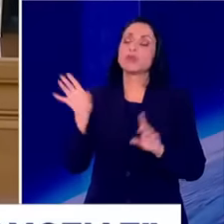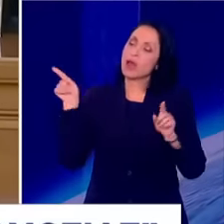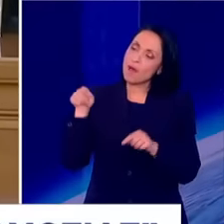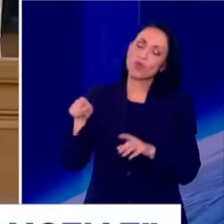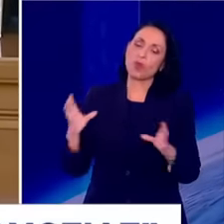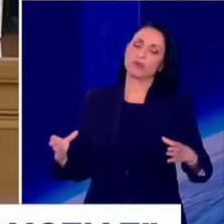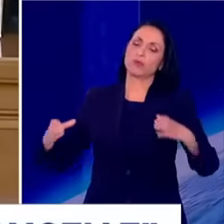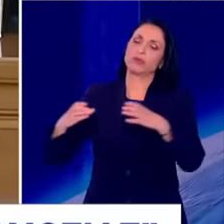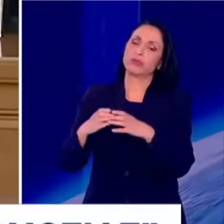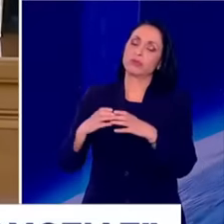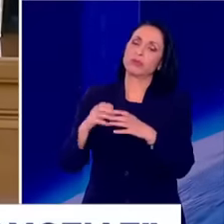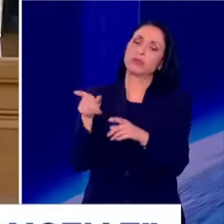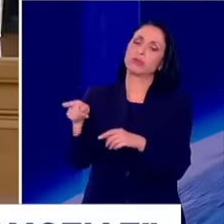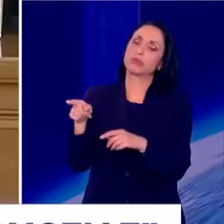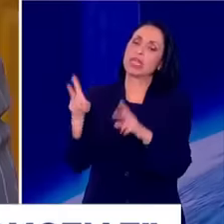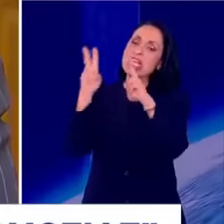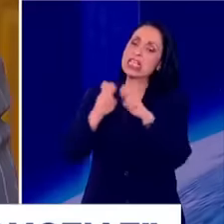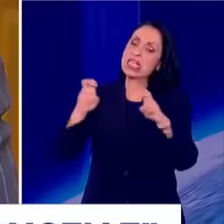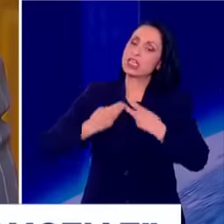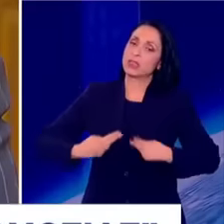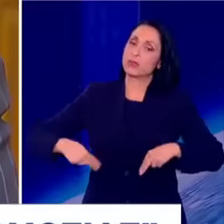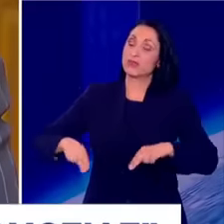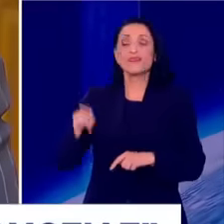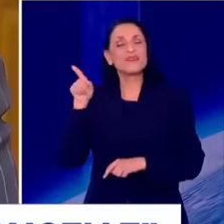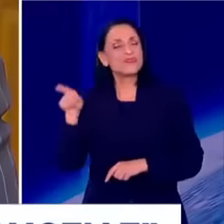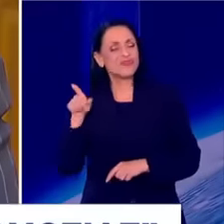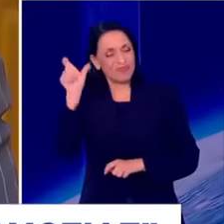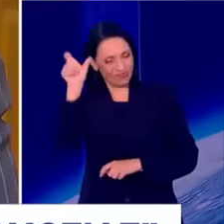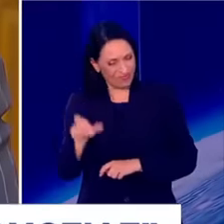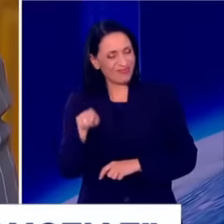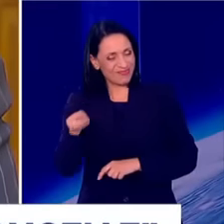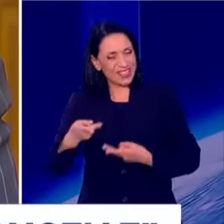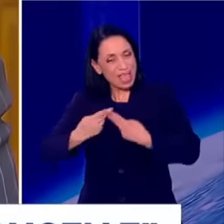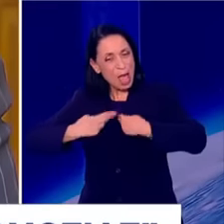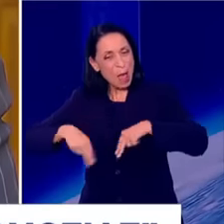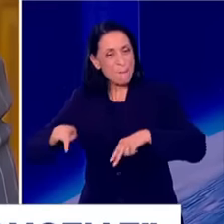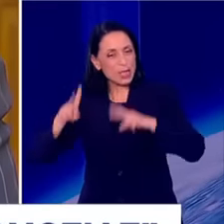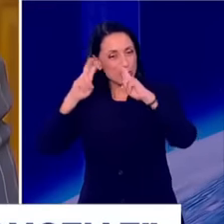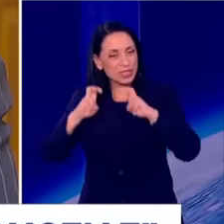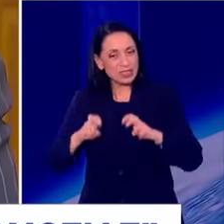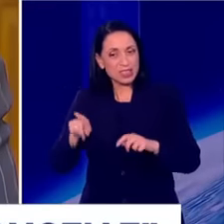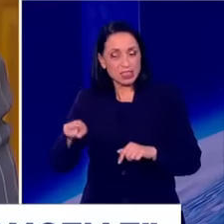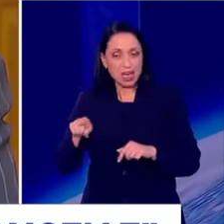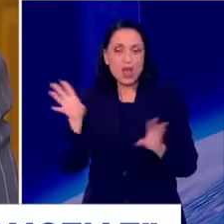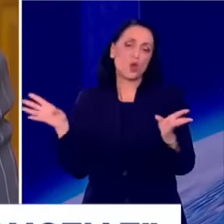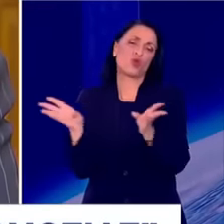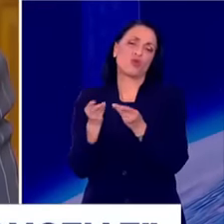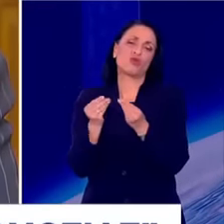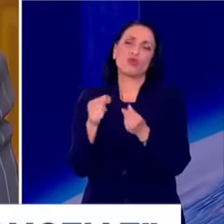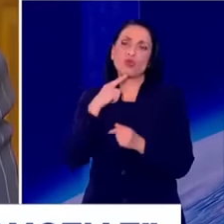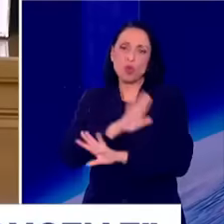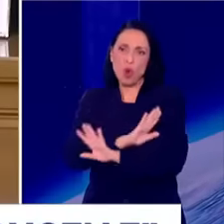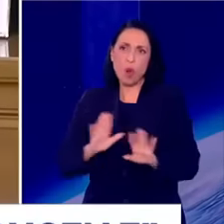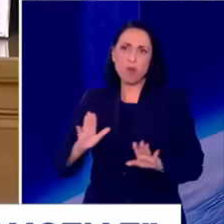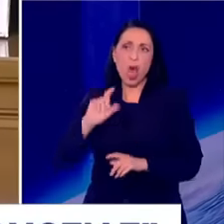συγκροτημένο κείμενο. Αλλά σίγουρα μπορεί. Η εικόνα της Εξεταστικής Επιτροπής και ο τρόπος με τον οποίο προσέγγισε μια εθνική τραγωδία. Επιτρέψτε